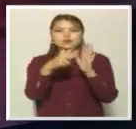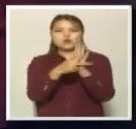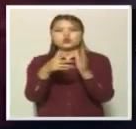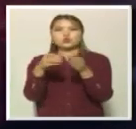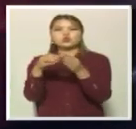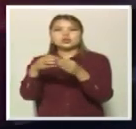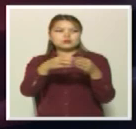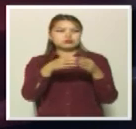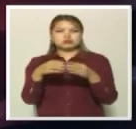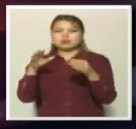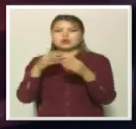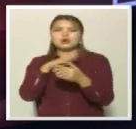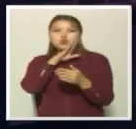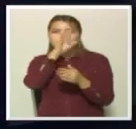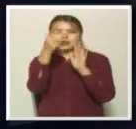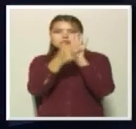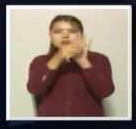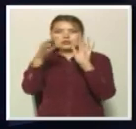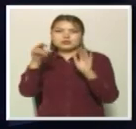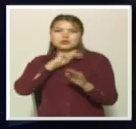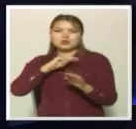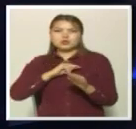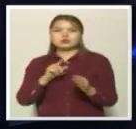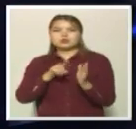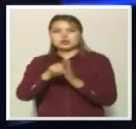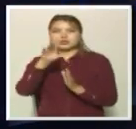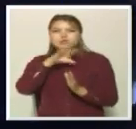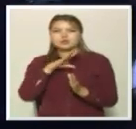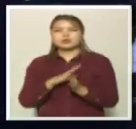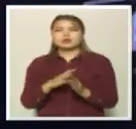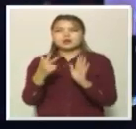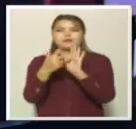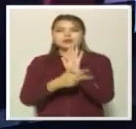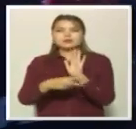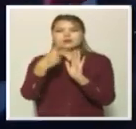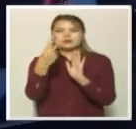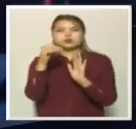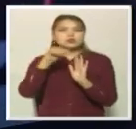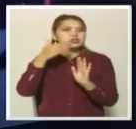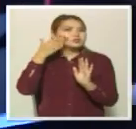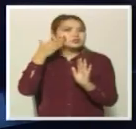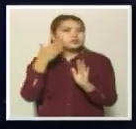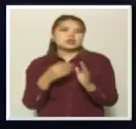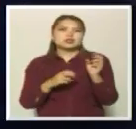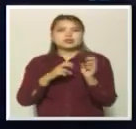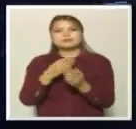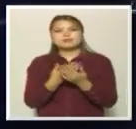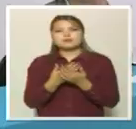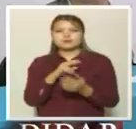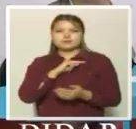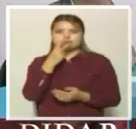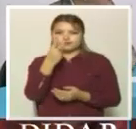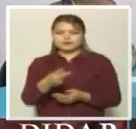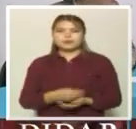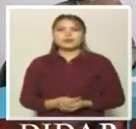в районе начали работу в 7 утра на выборах должно проголосовать более 82000 Нефтяников подробнее в следующем сюжете